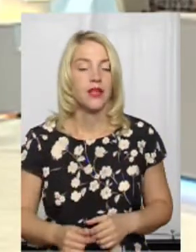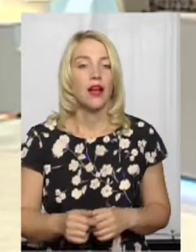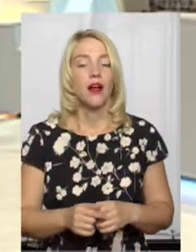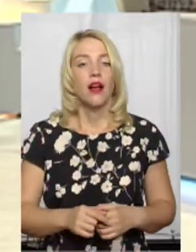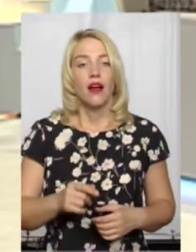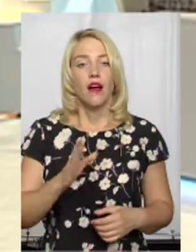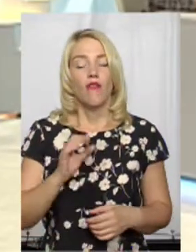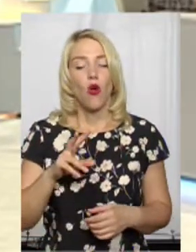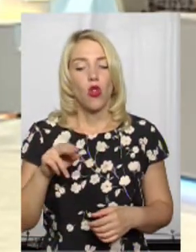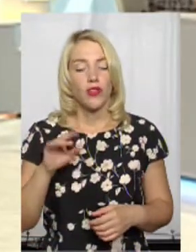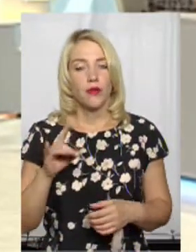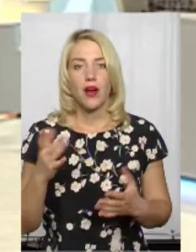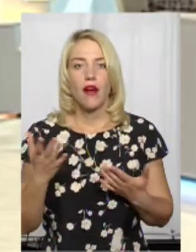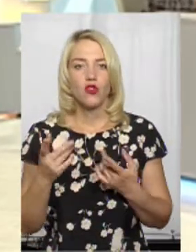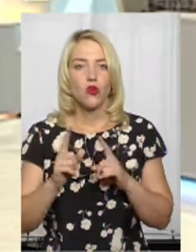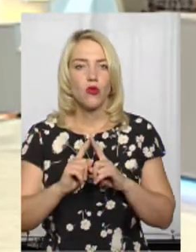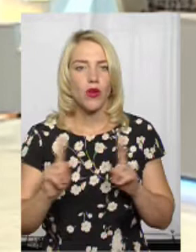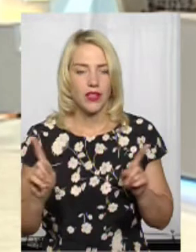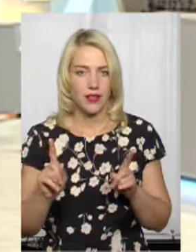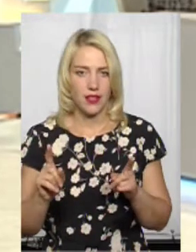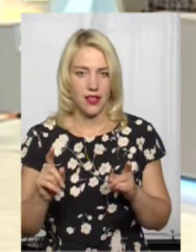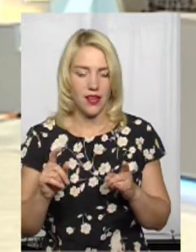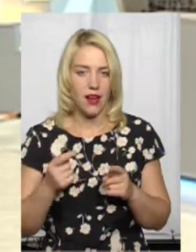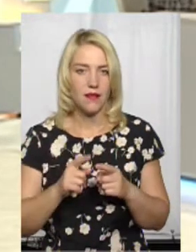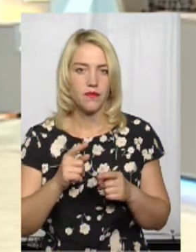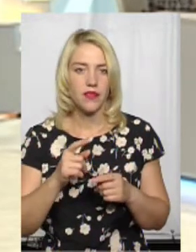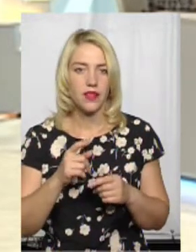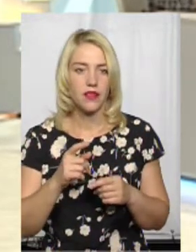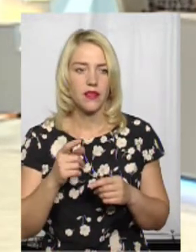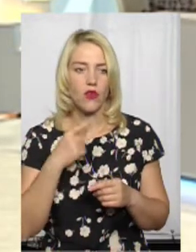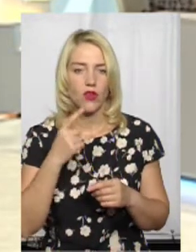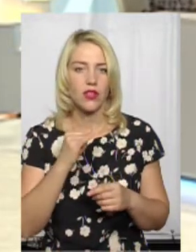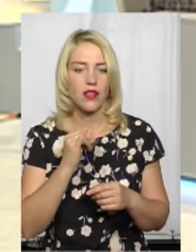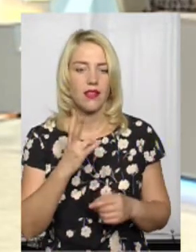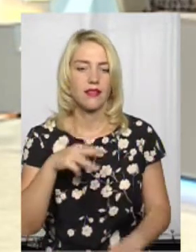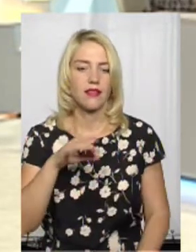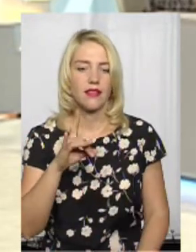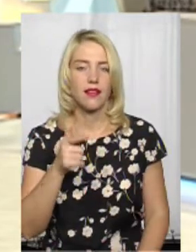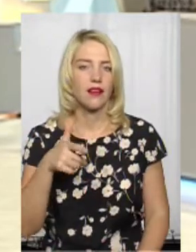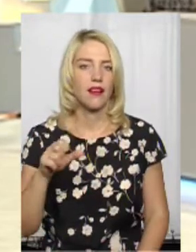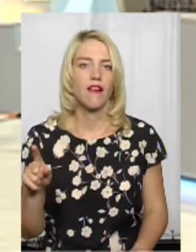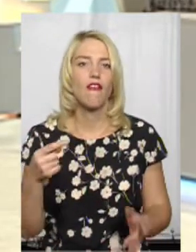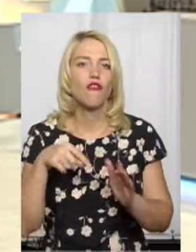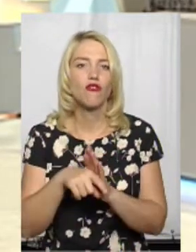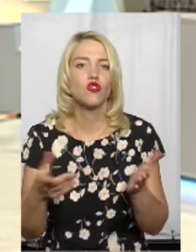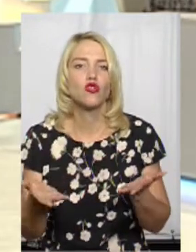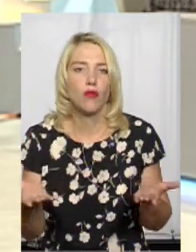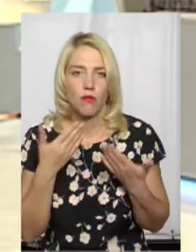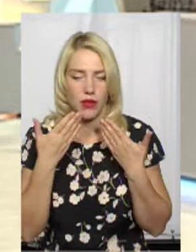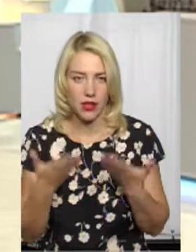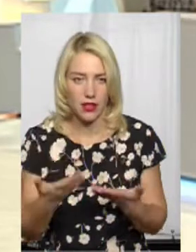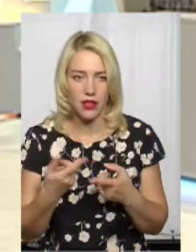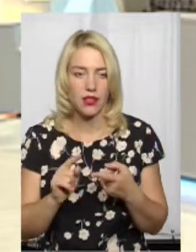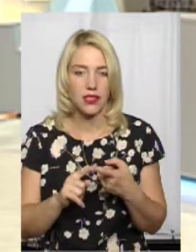Пане Володимире, а в чому інтрига? Там говорив пан Нічтайло про якусь інтригу. Ну, інтрига в тому, що